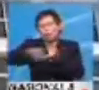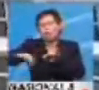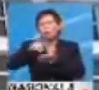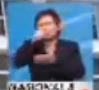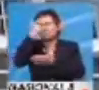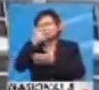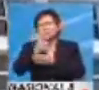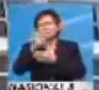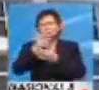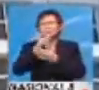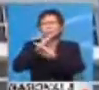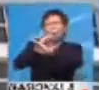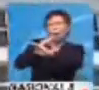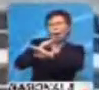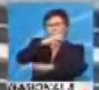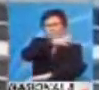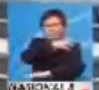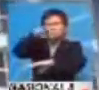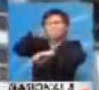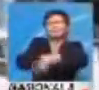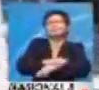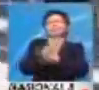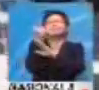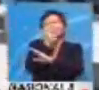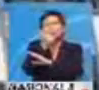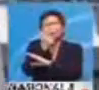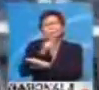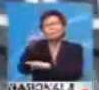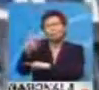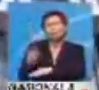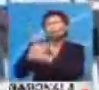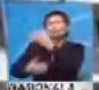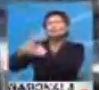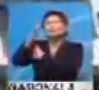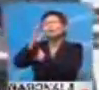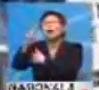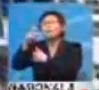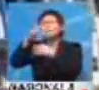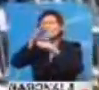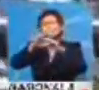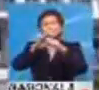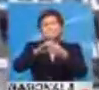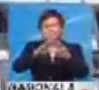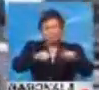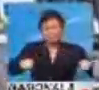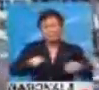jahatnya di kesan pihak berkuasa suspek yang juga Bekas pelajar sebaiknya